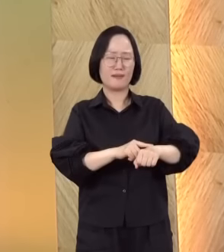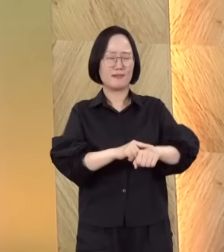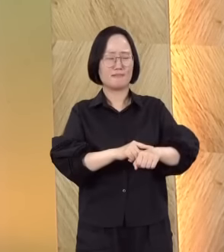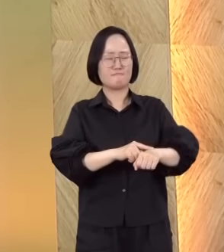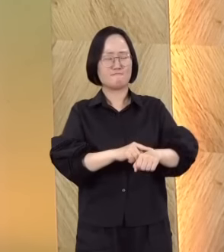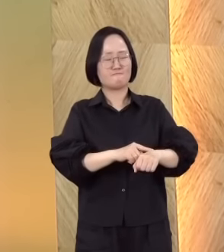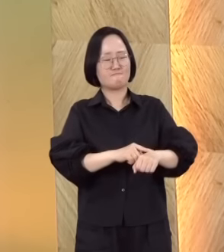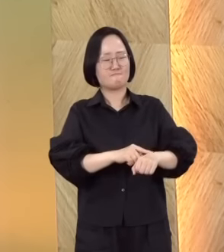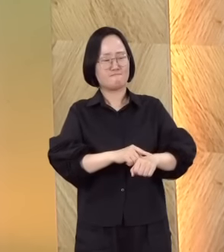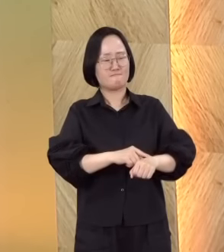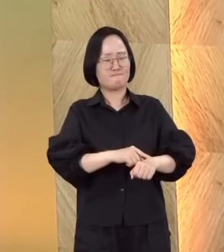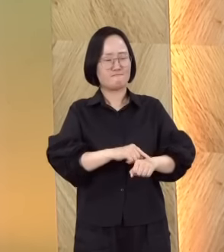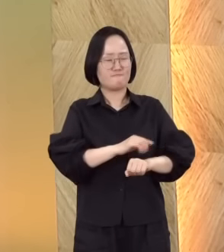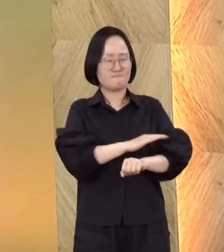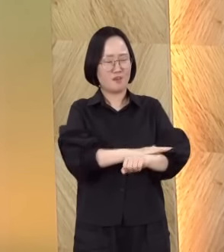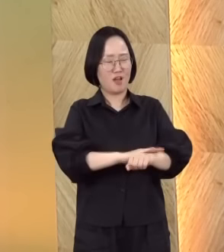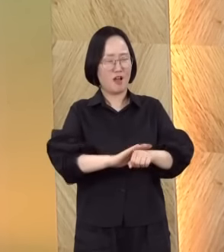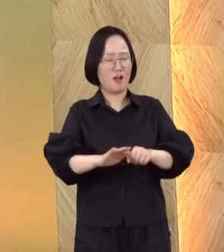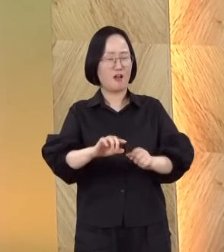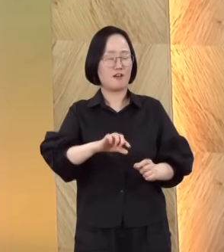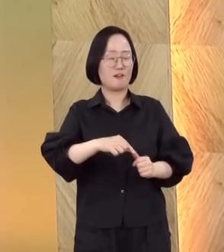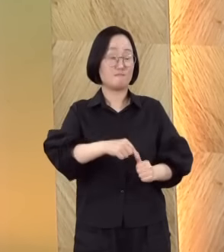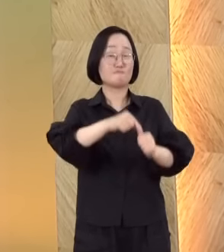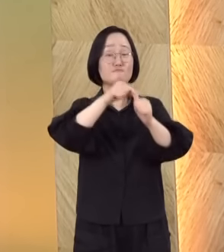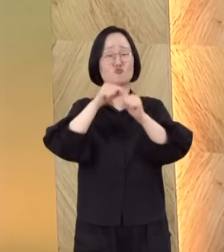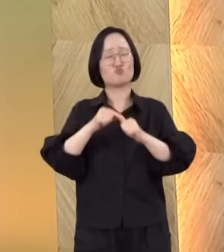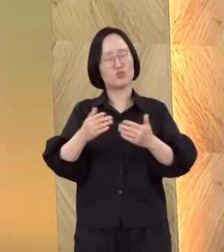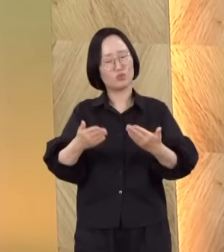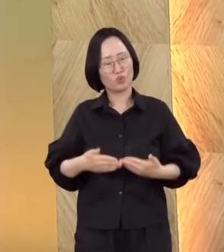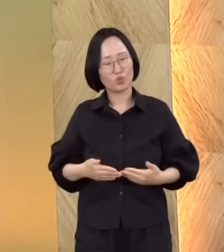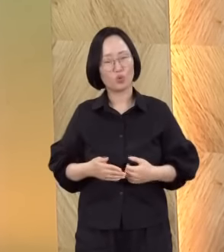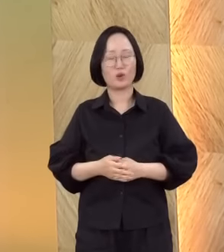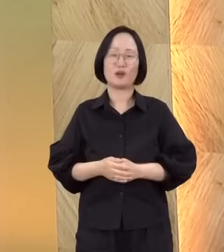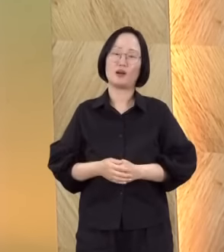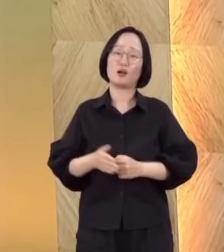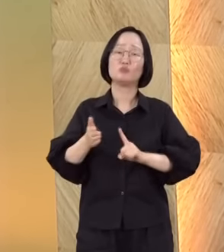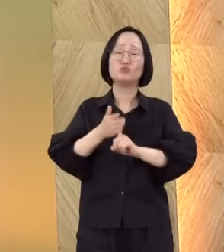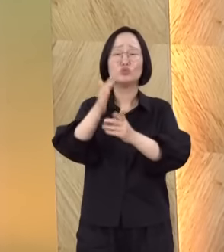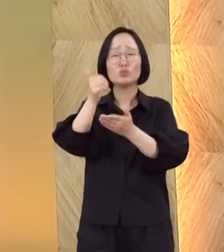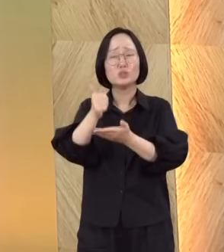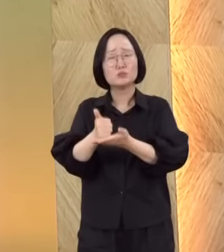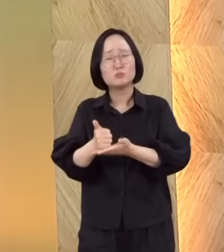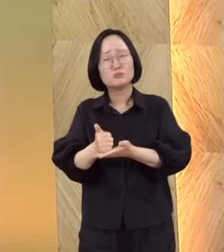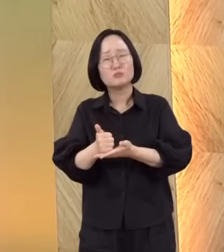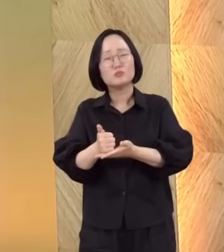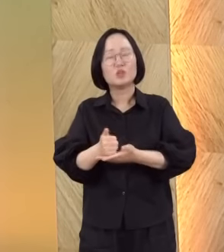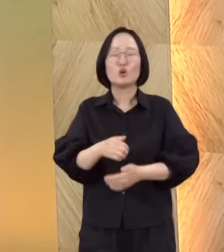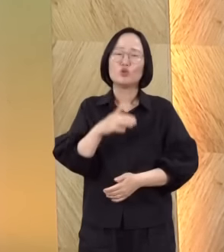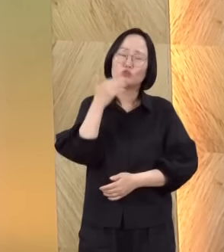주셨을까 도대체 도대체 부처님은 어떤 분이시길래